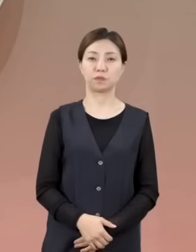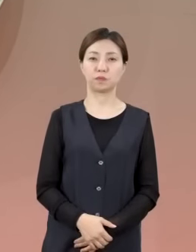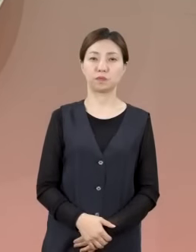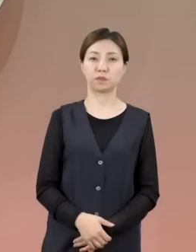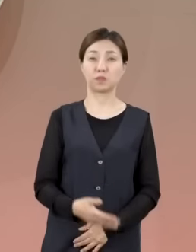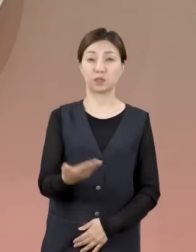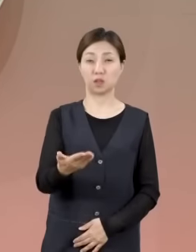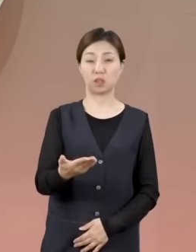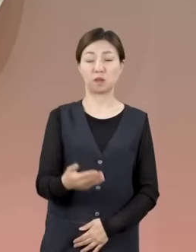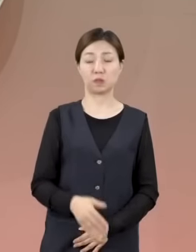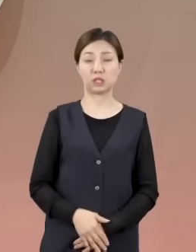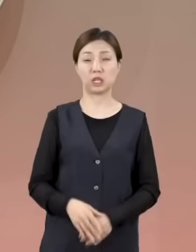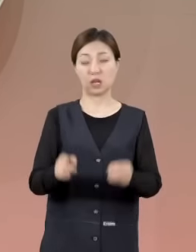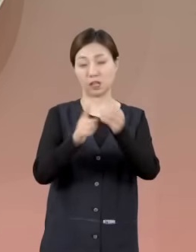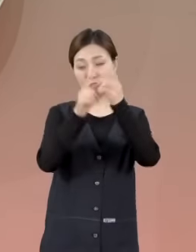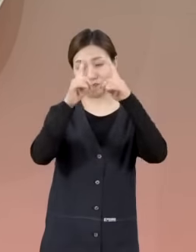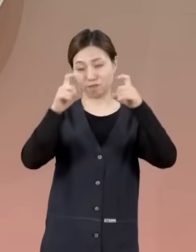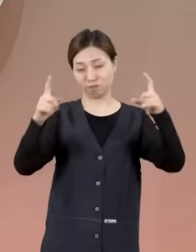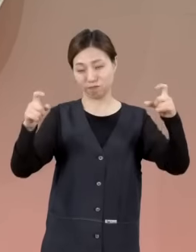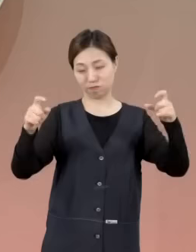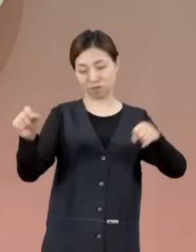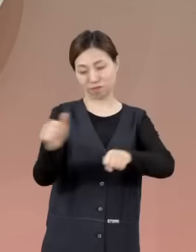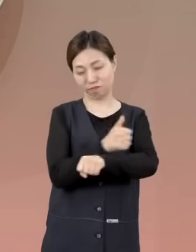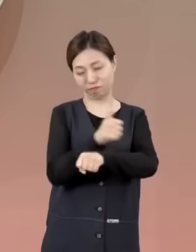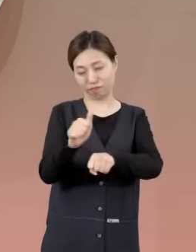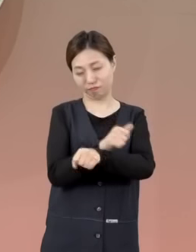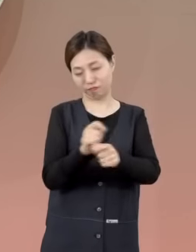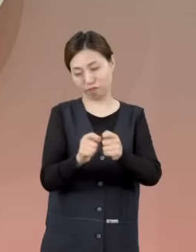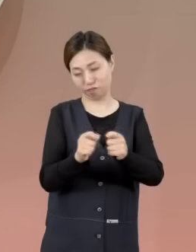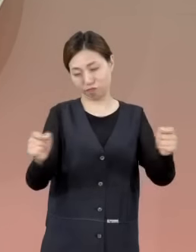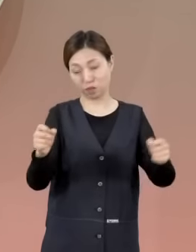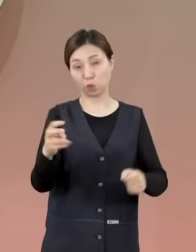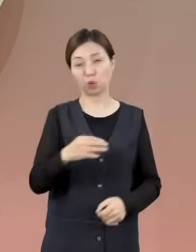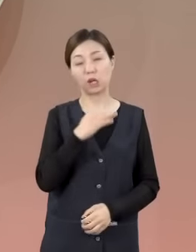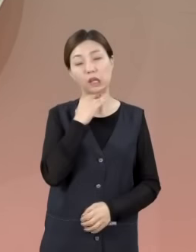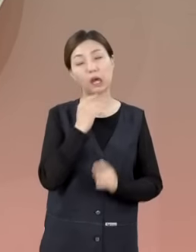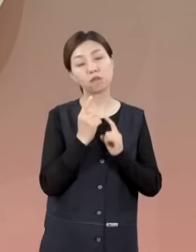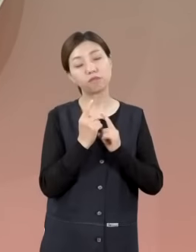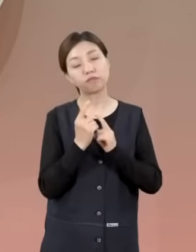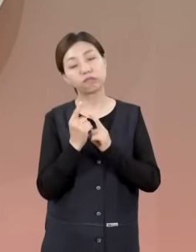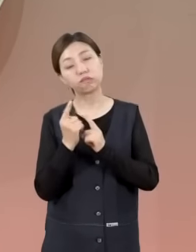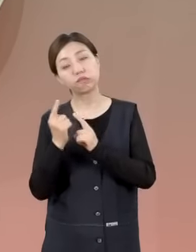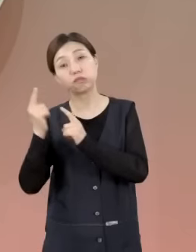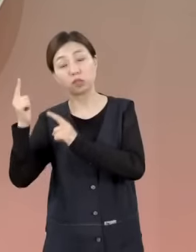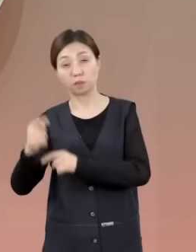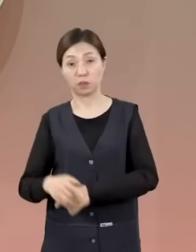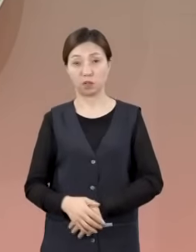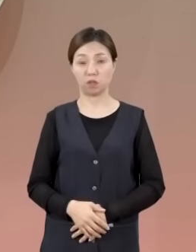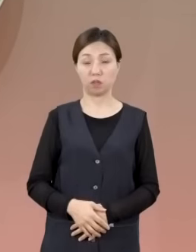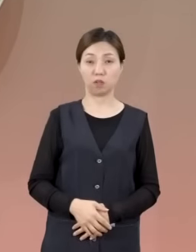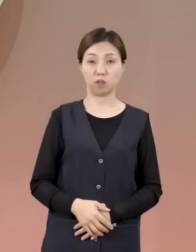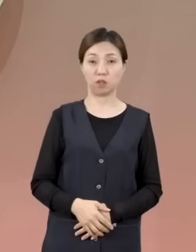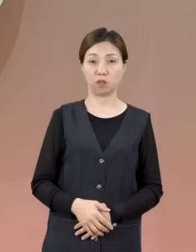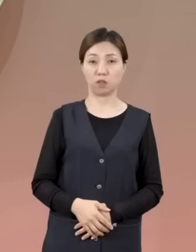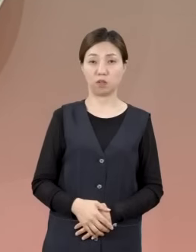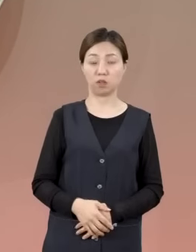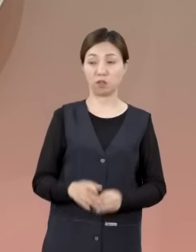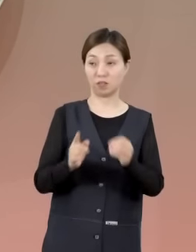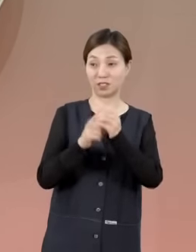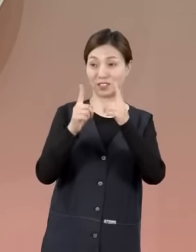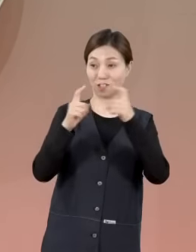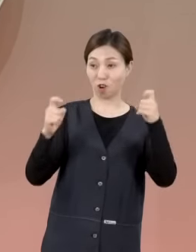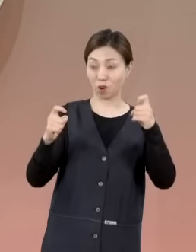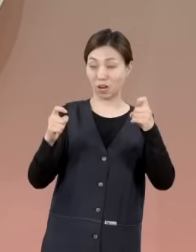그러지 않으시겠지만 절에 오래 다니고 나이가 될수록 막